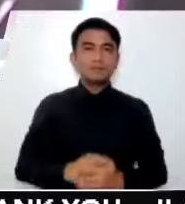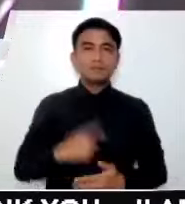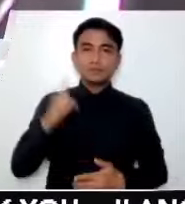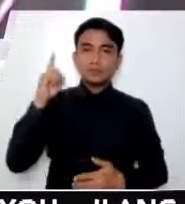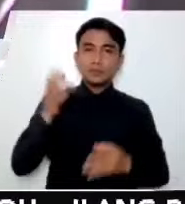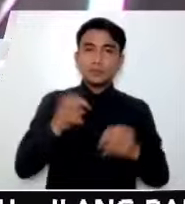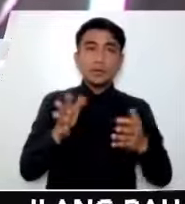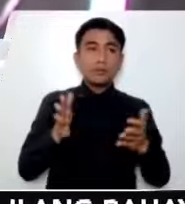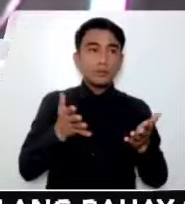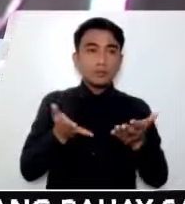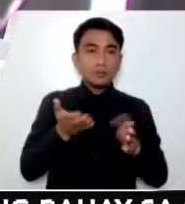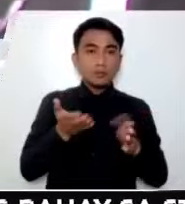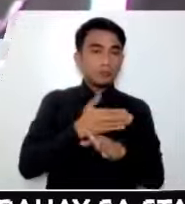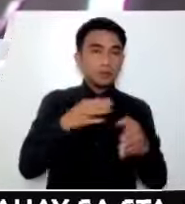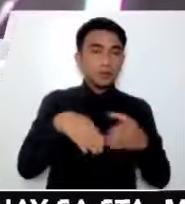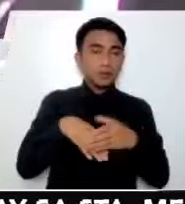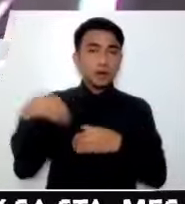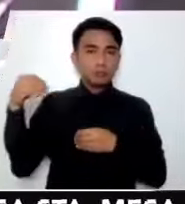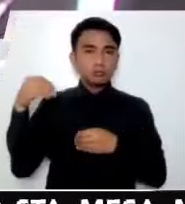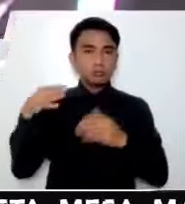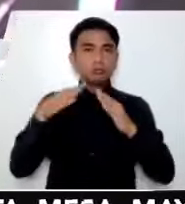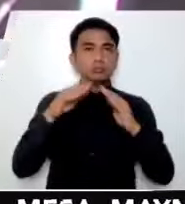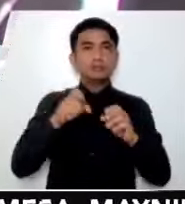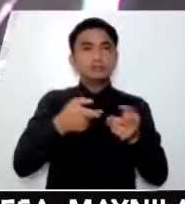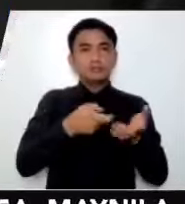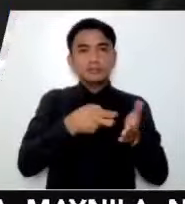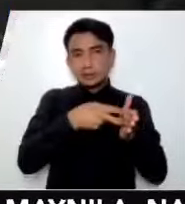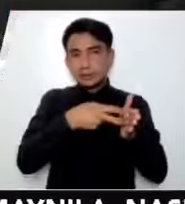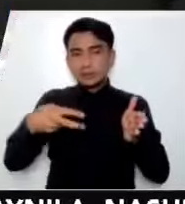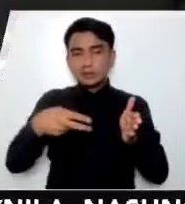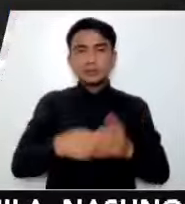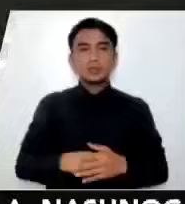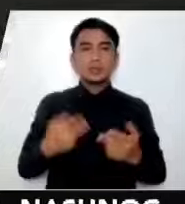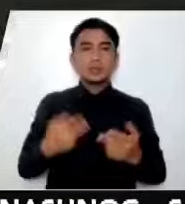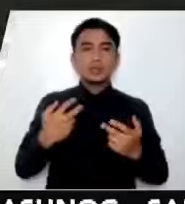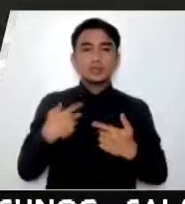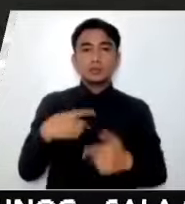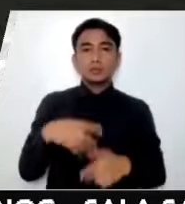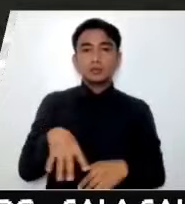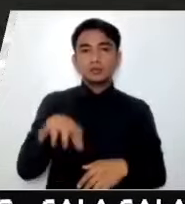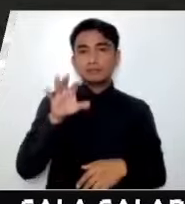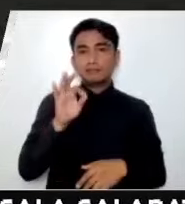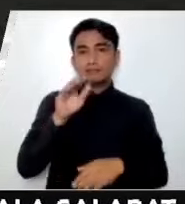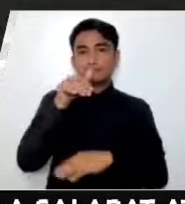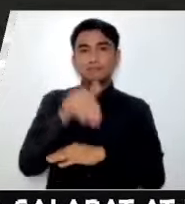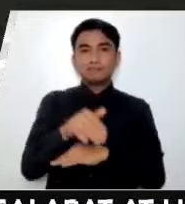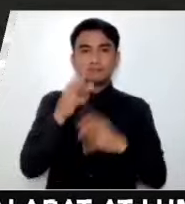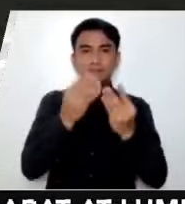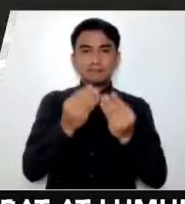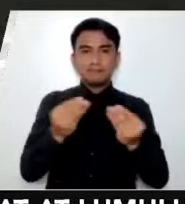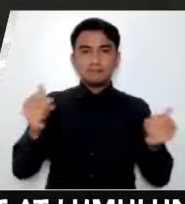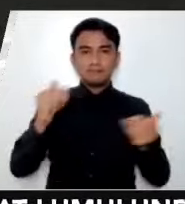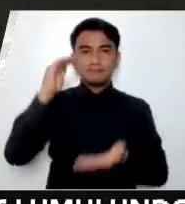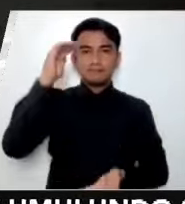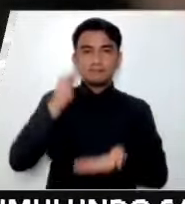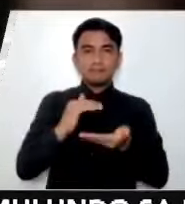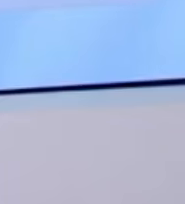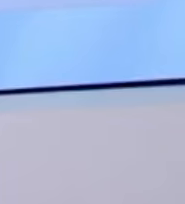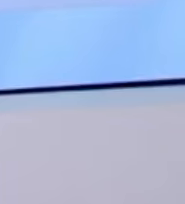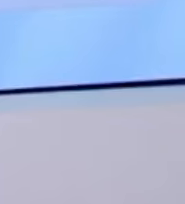sunog na umabot sa second alarm mag 9 ng gabi Von Aquino nagbabalita para sa GMA integrated